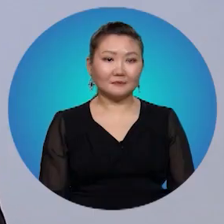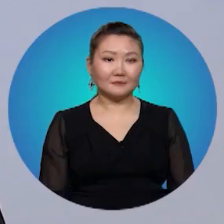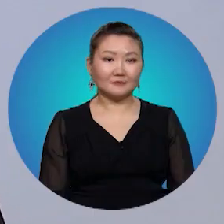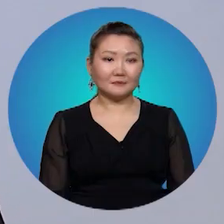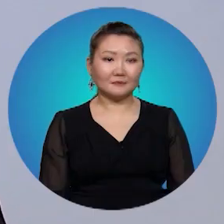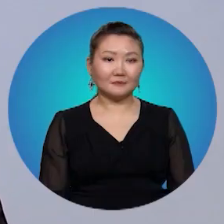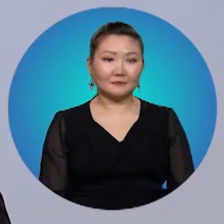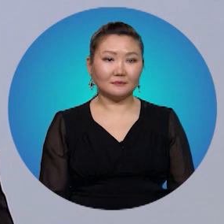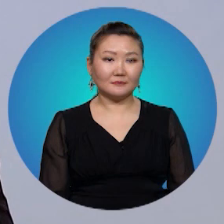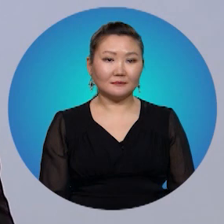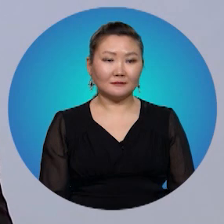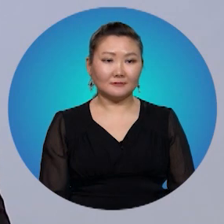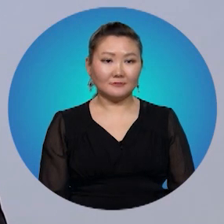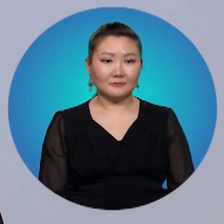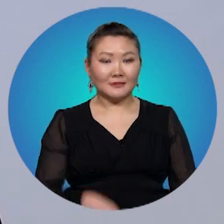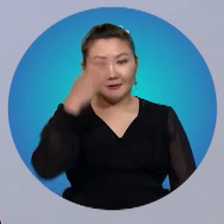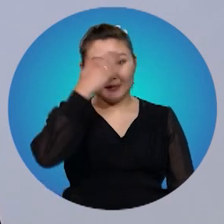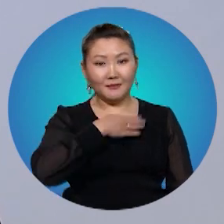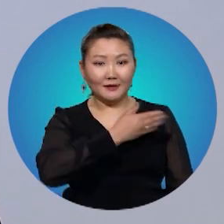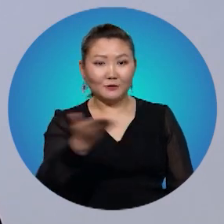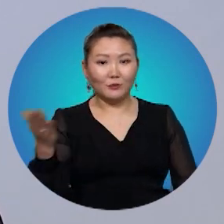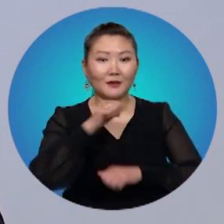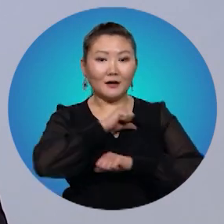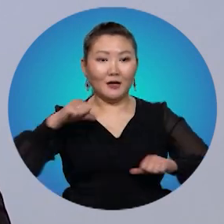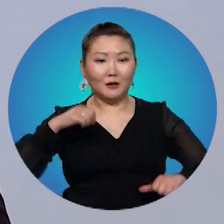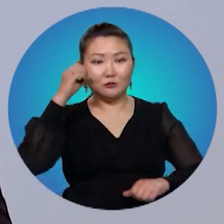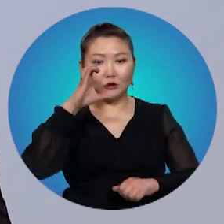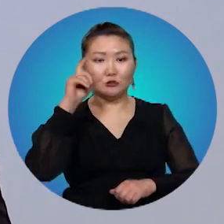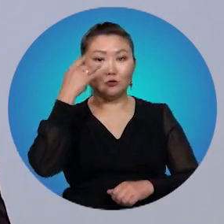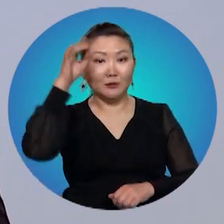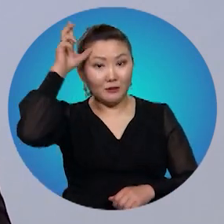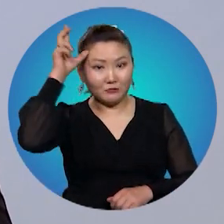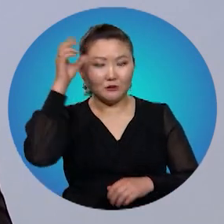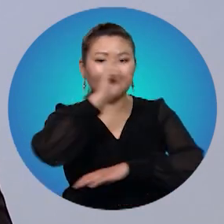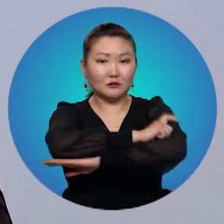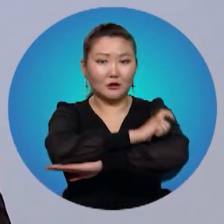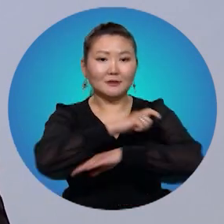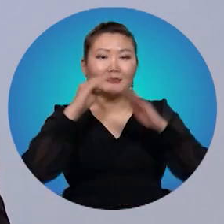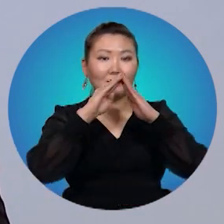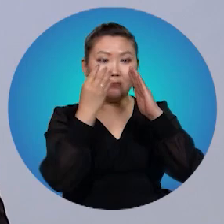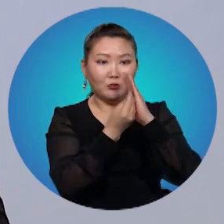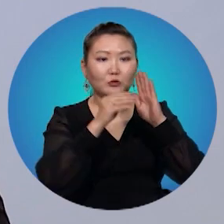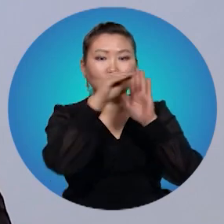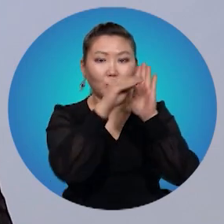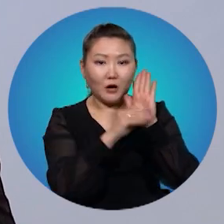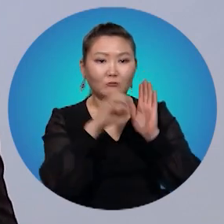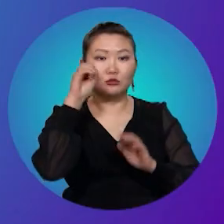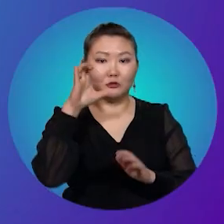За сайн байцгаана хүүхдүүдээ. Өнөөдрийн иргэний ёс зүйн боловсрол хичээлээр гэр бүлийн журам ёсны тухай хамтдаа